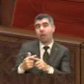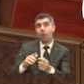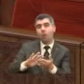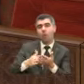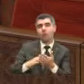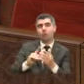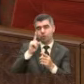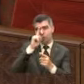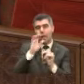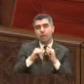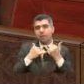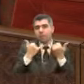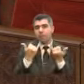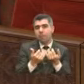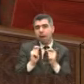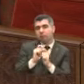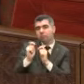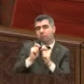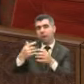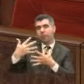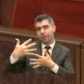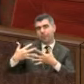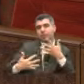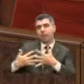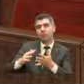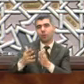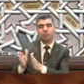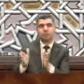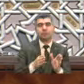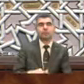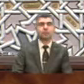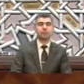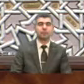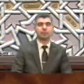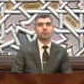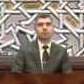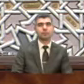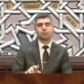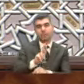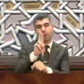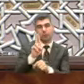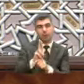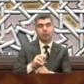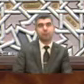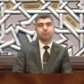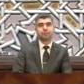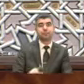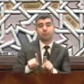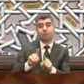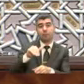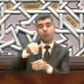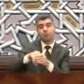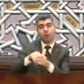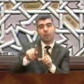فرصه للحديث بالتفصيل الكافي على هذا الموضوع. شكرا لكم. شكرا سيد الوزير. السؤال الموالي عن حصيله صندوق التعويض عن